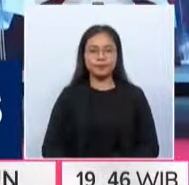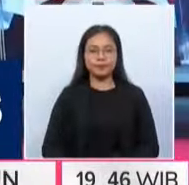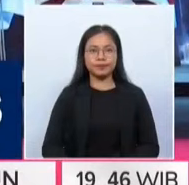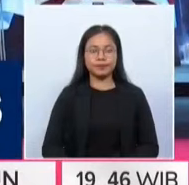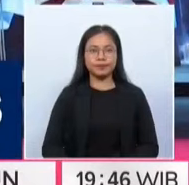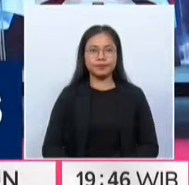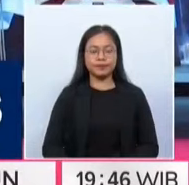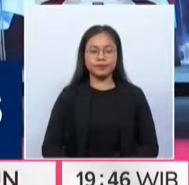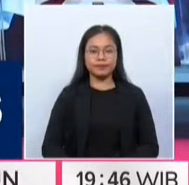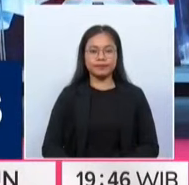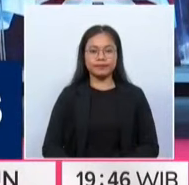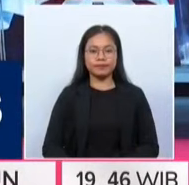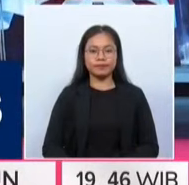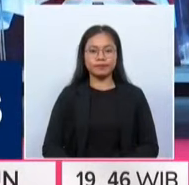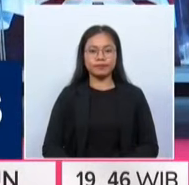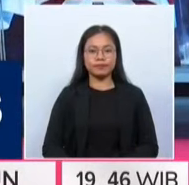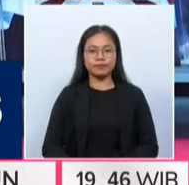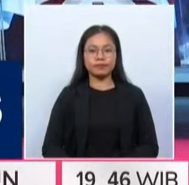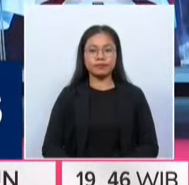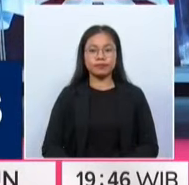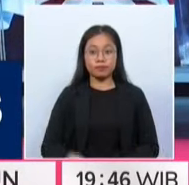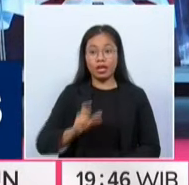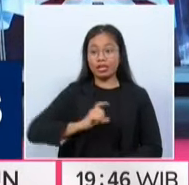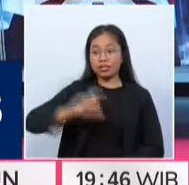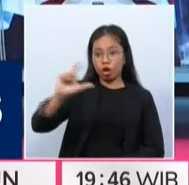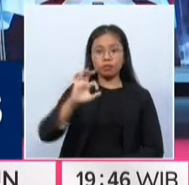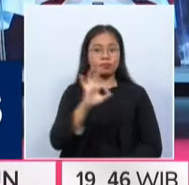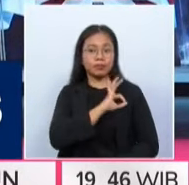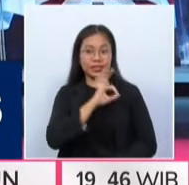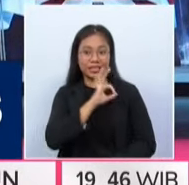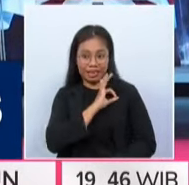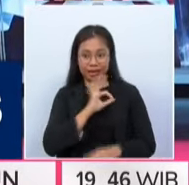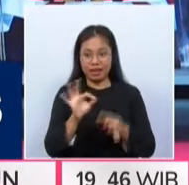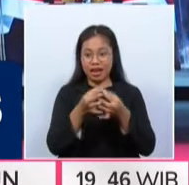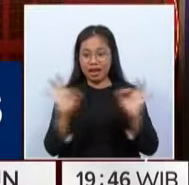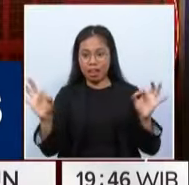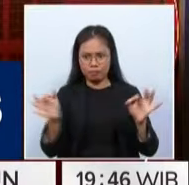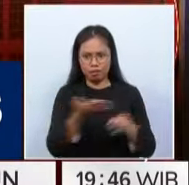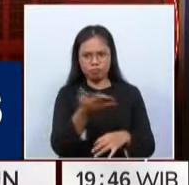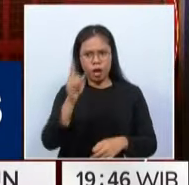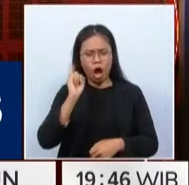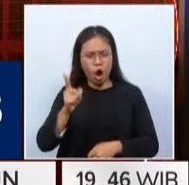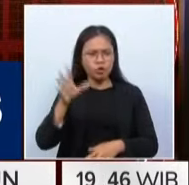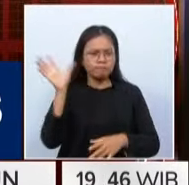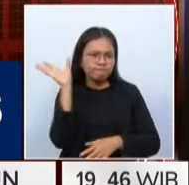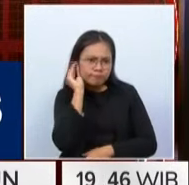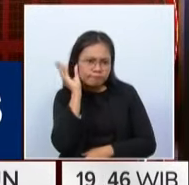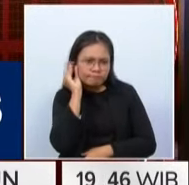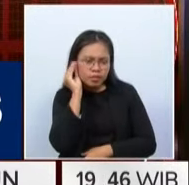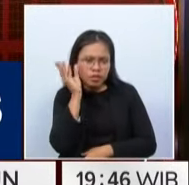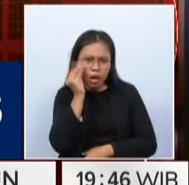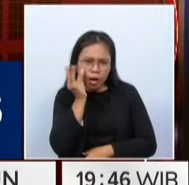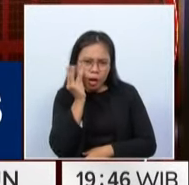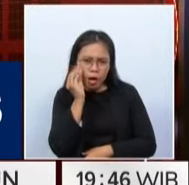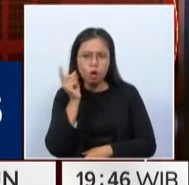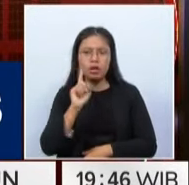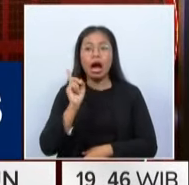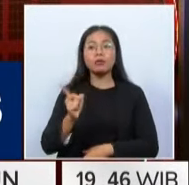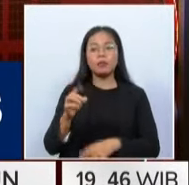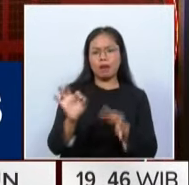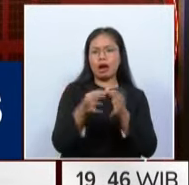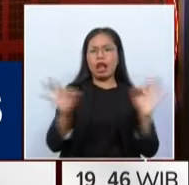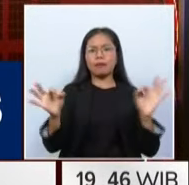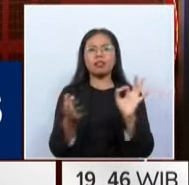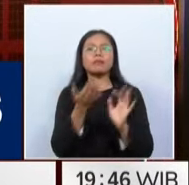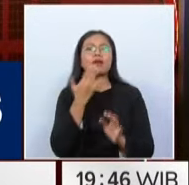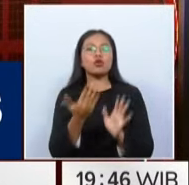kami Ingatkan para calon presiden untuk mendengarkan dengan seksama bapak-bapak karena pertanyaan tidak akan kami ulang hanya